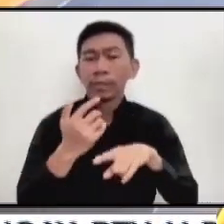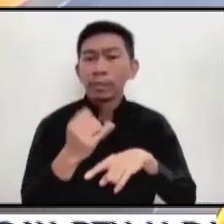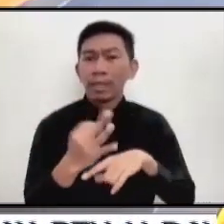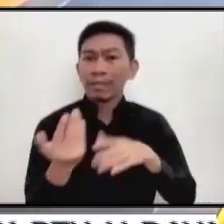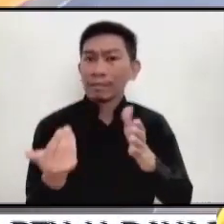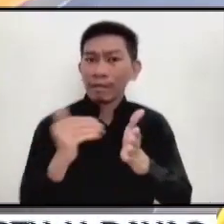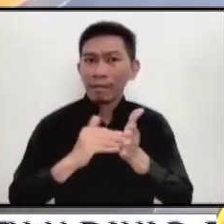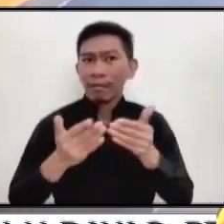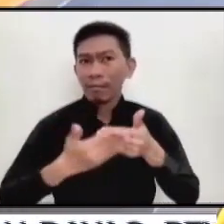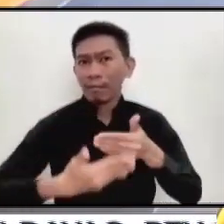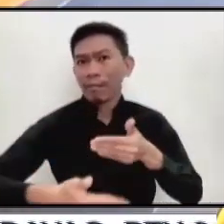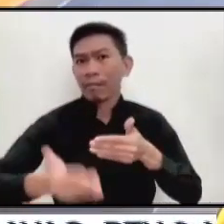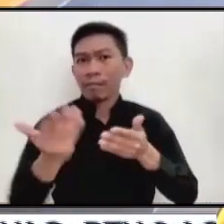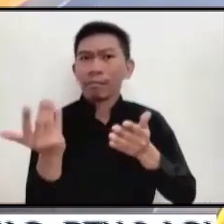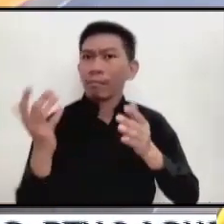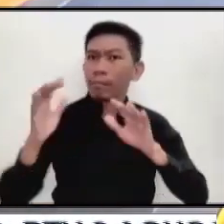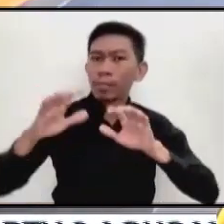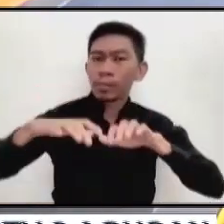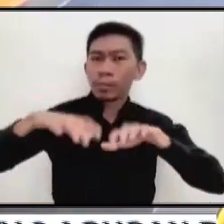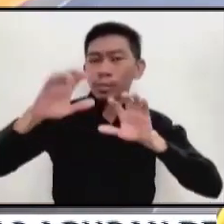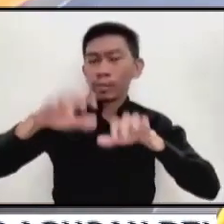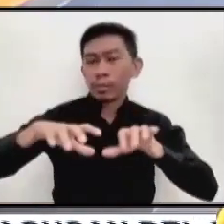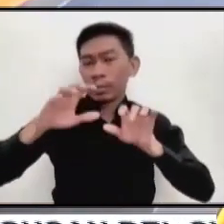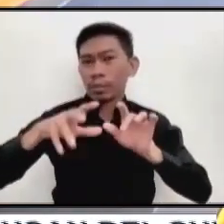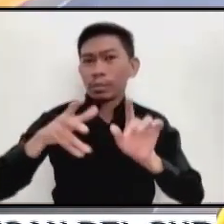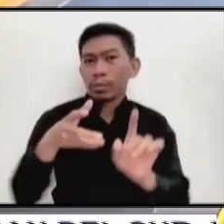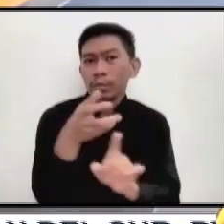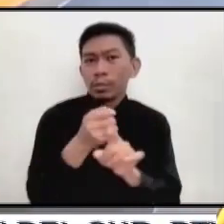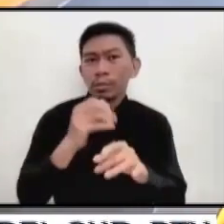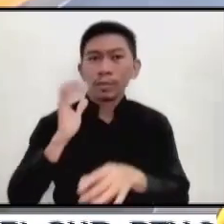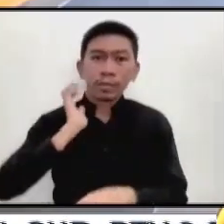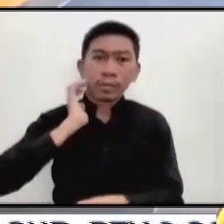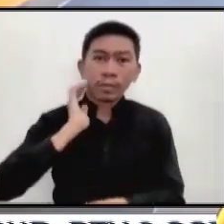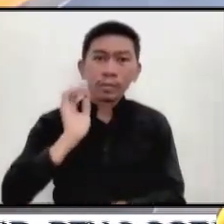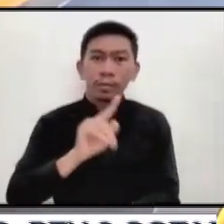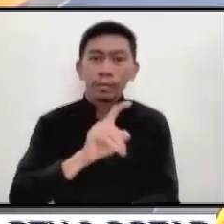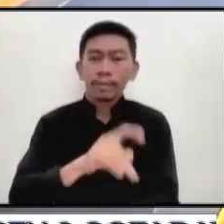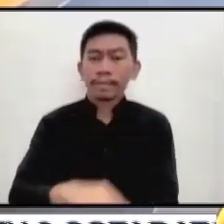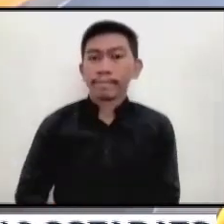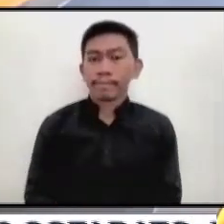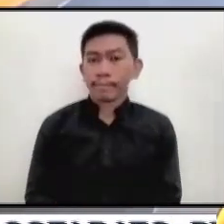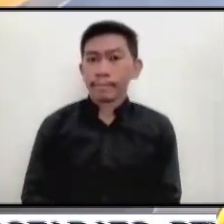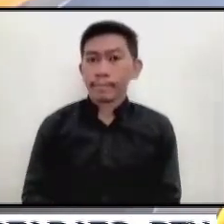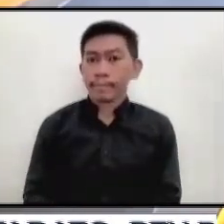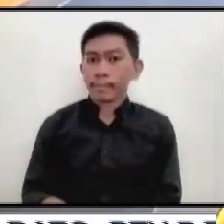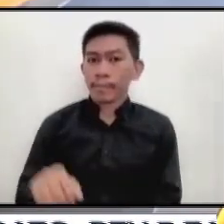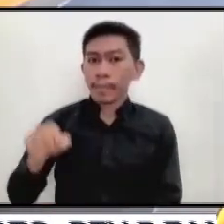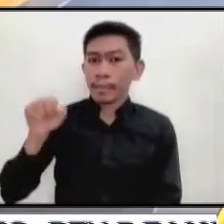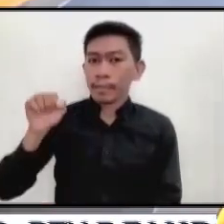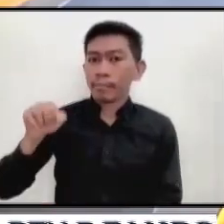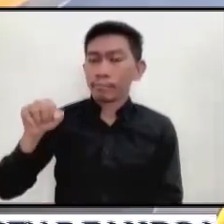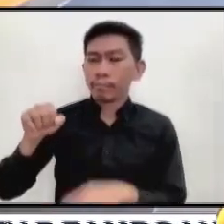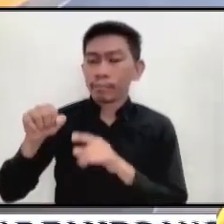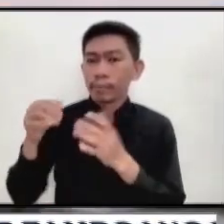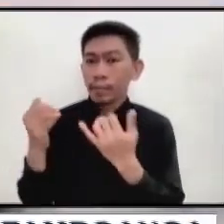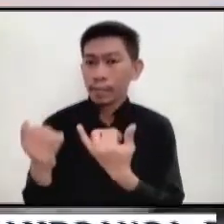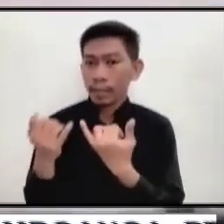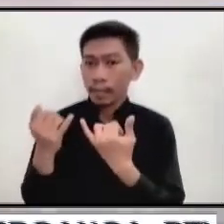panahon na tumama po sa area ng Mindanao, Governor. Yes po. As of now, ang ginagawa namin is